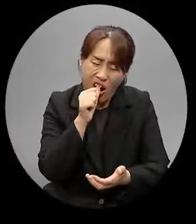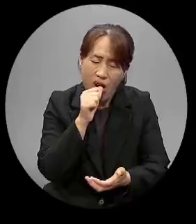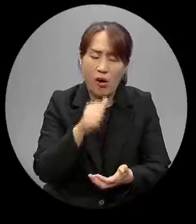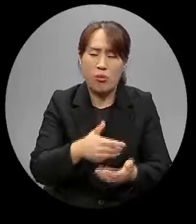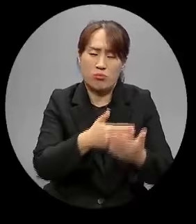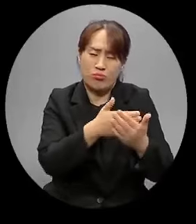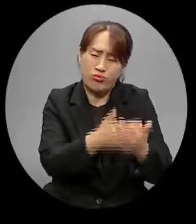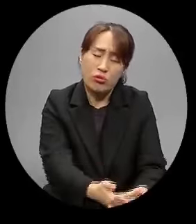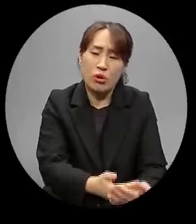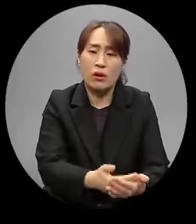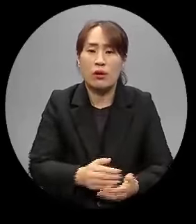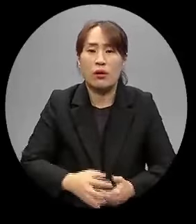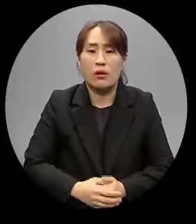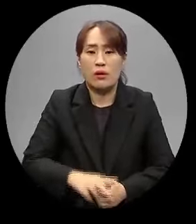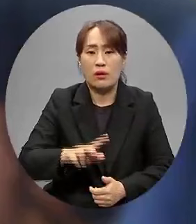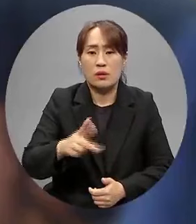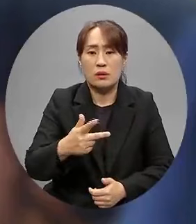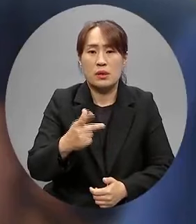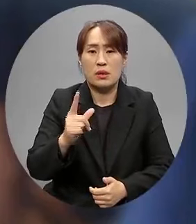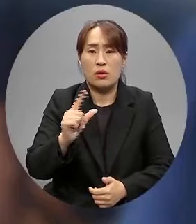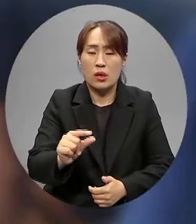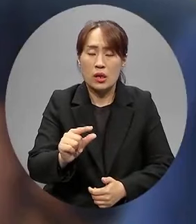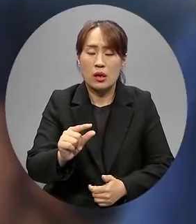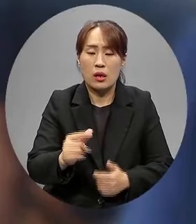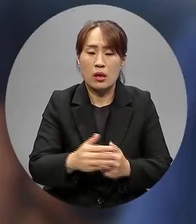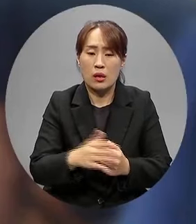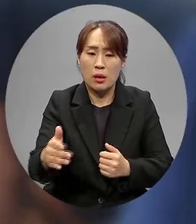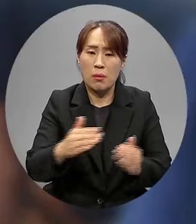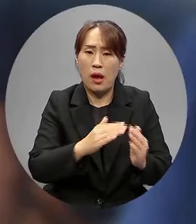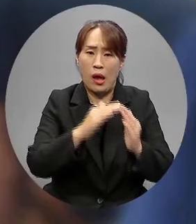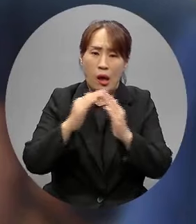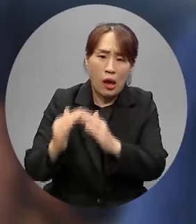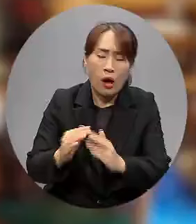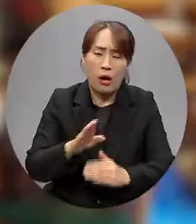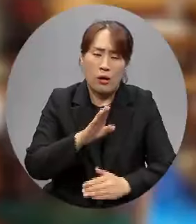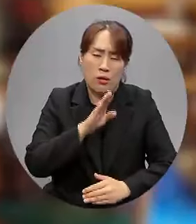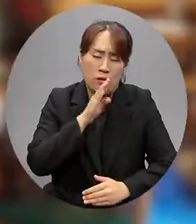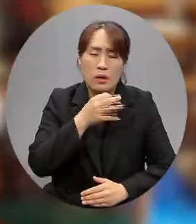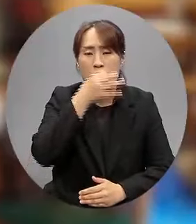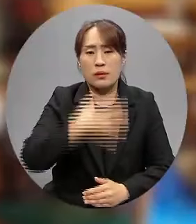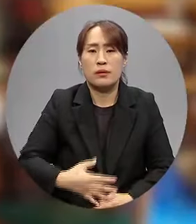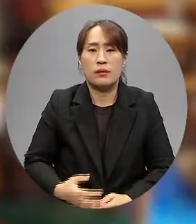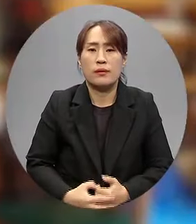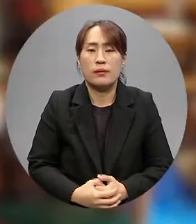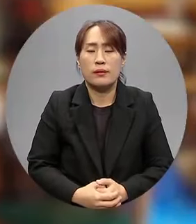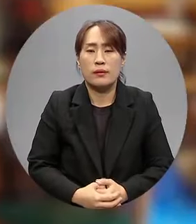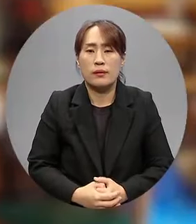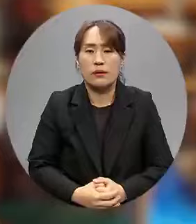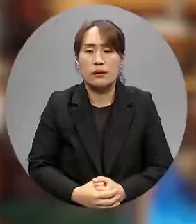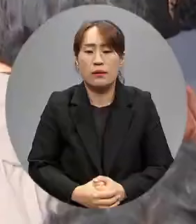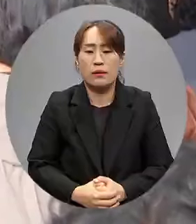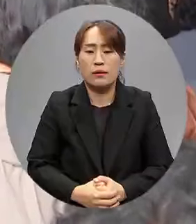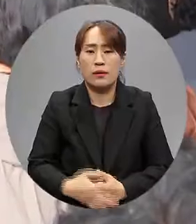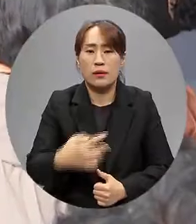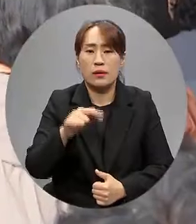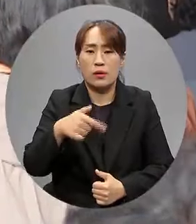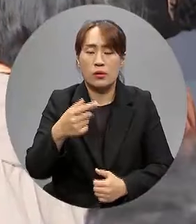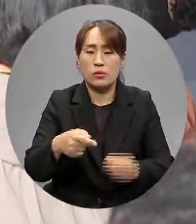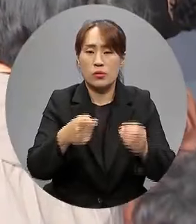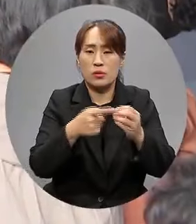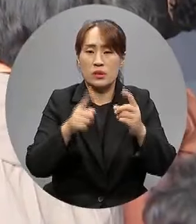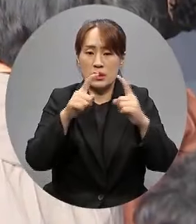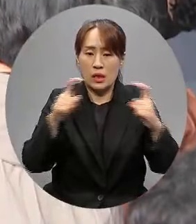차 있어 무게가 700kg 이르러 이사 자체가대 역사였습니다 석종사 철불의